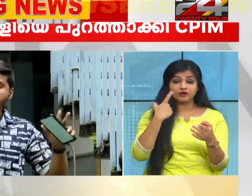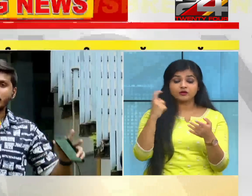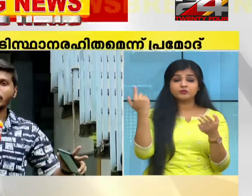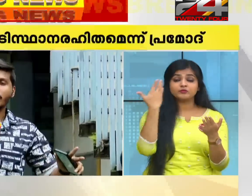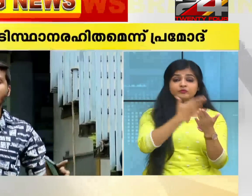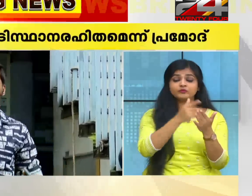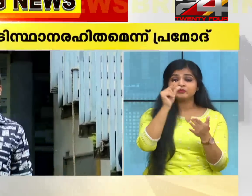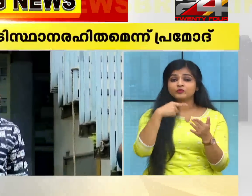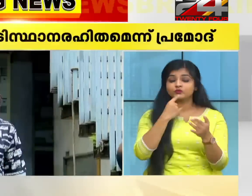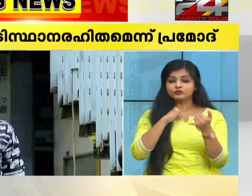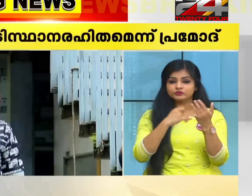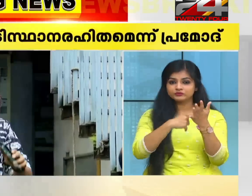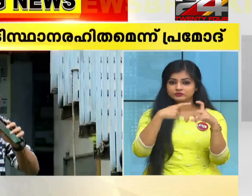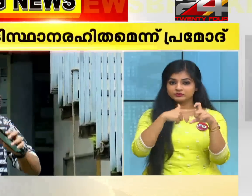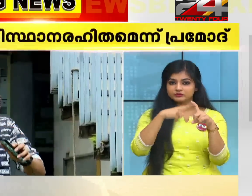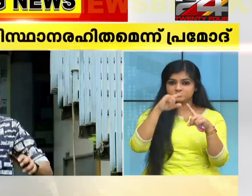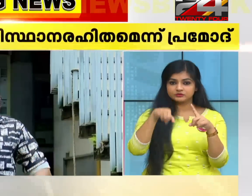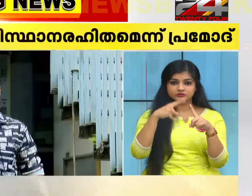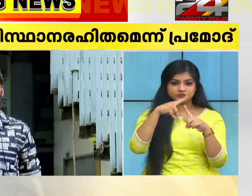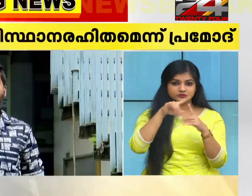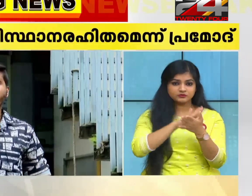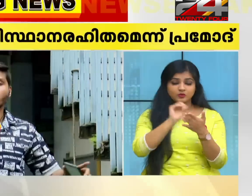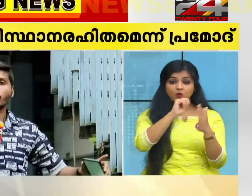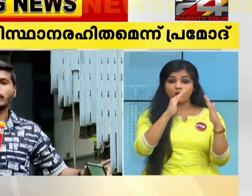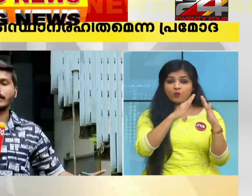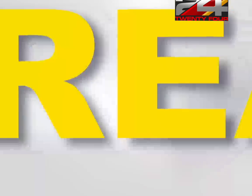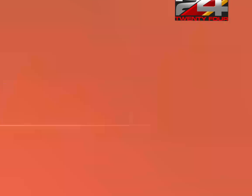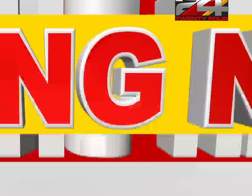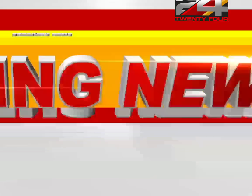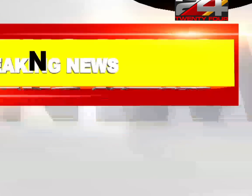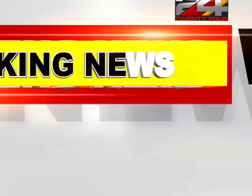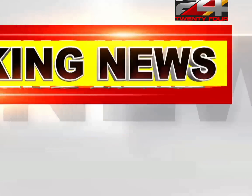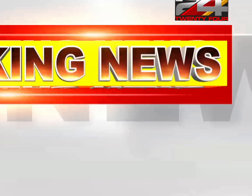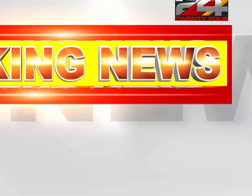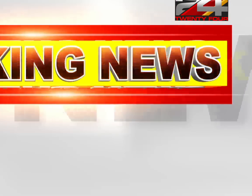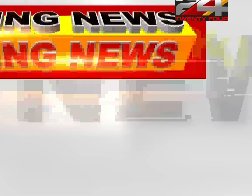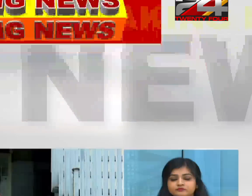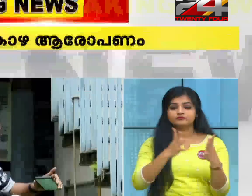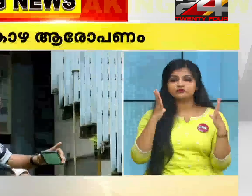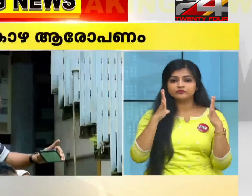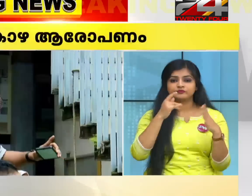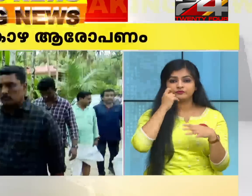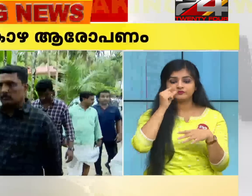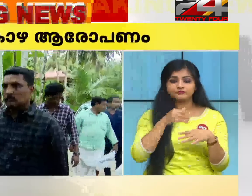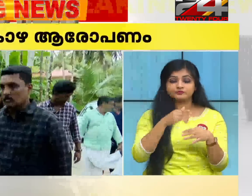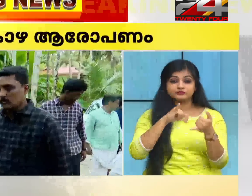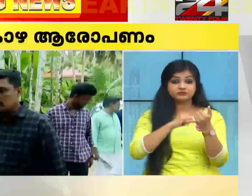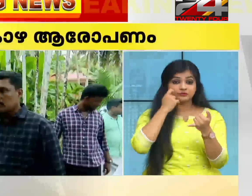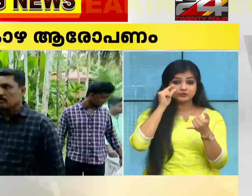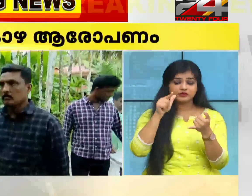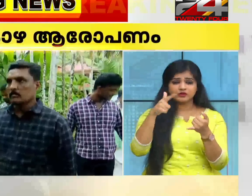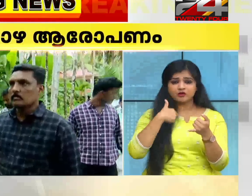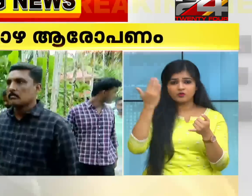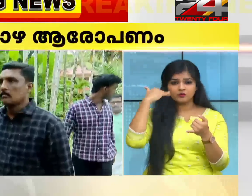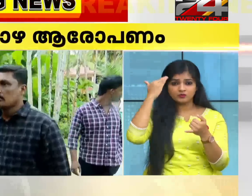ശ്രീജിത്തിന്റെ വീടിന് മുൻപിലേക്ക് എത്തിക്കൊണ്ട് ഒരു പ്രതിഷേധത്തിലേക്ക് കടക്കാൻ പ്രമോദ് കോട്ടൂളി തയ്യാറായിട്ടുള്ളത്. ഈ ശ്രീജിത്തിനെ തനിക്ക് പരിചയമുണ്ട്.